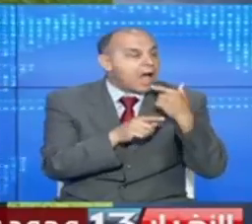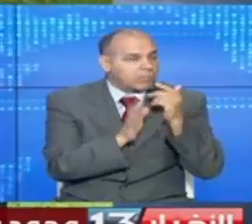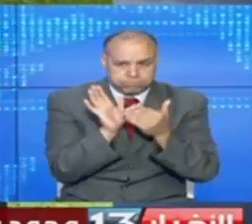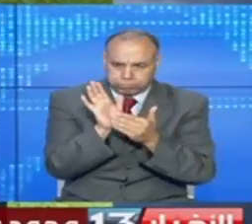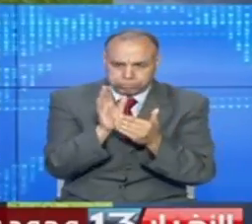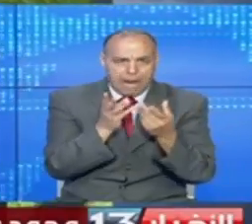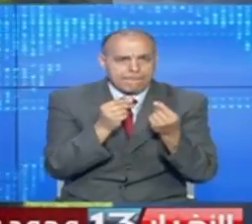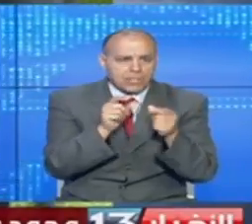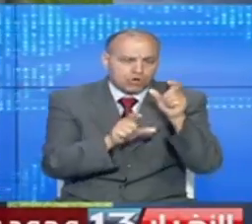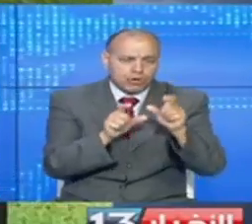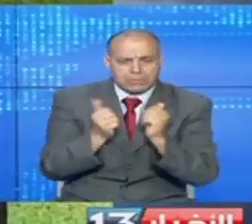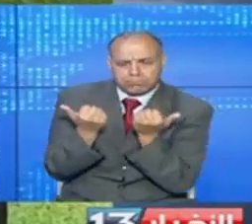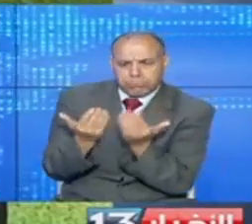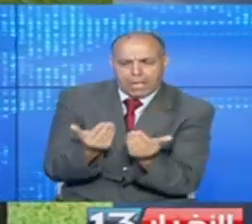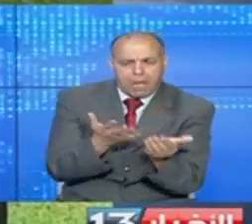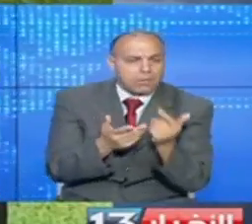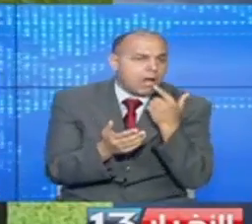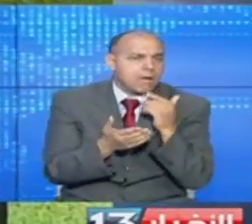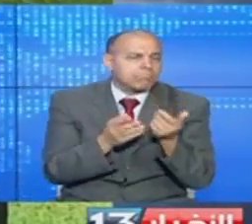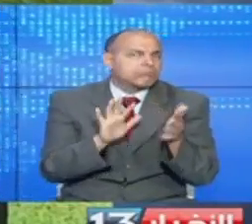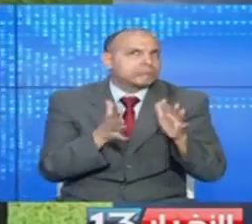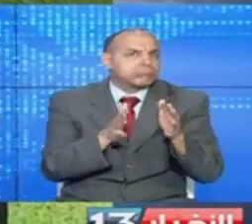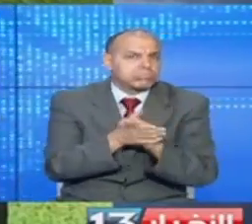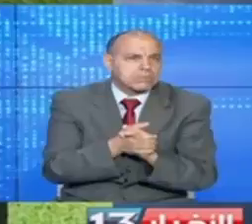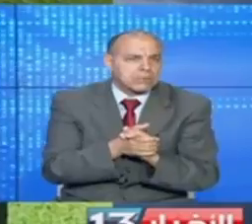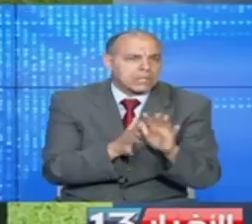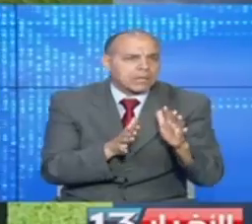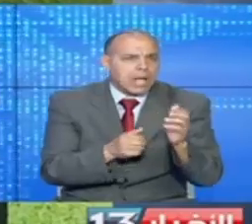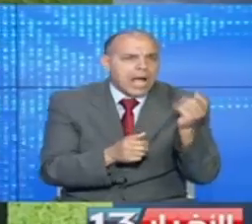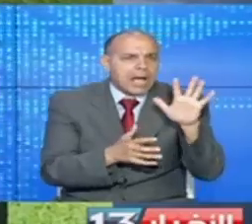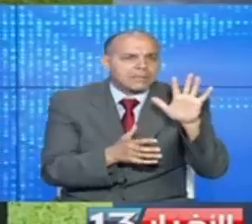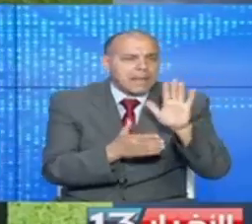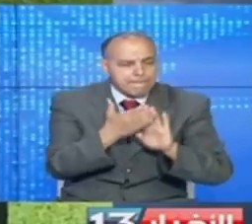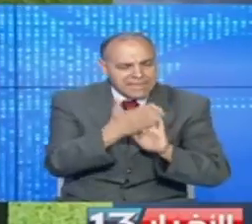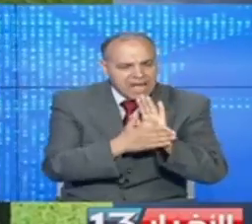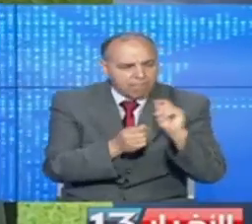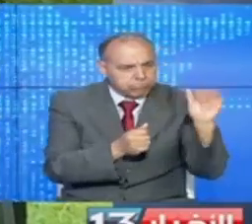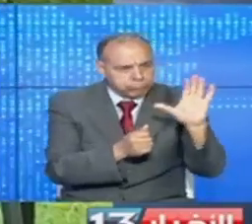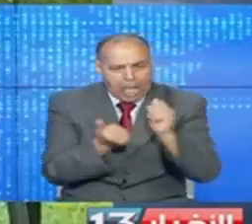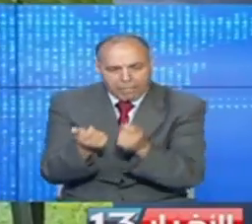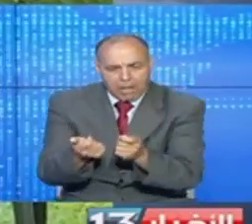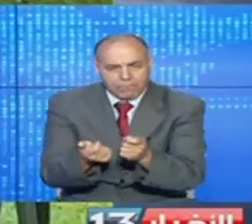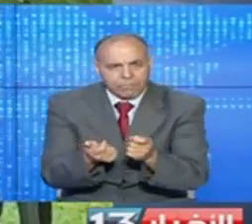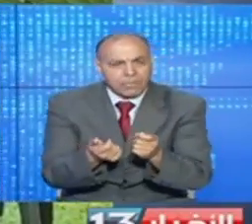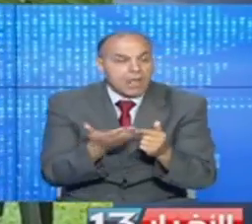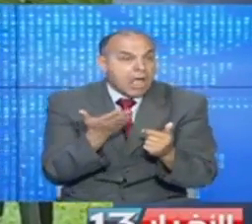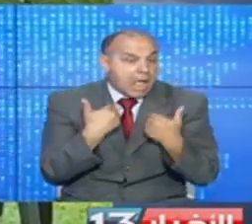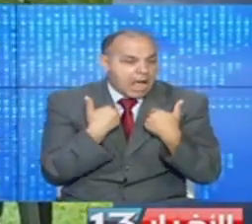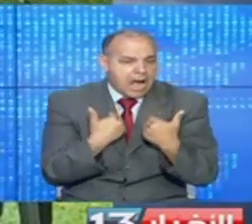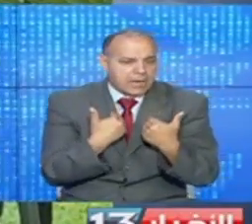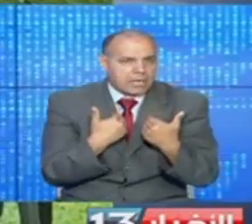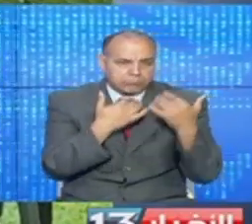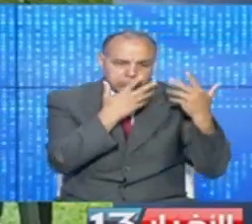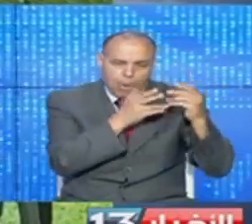قدموها عدد من المتبرعين اللي تفوق تقريبا القيمة متاحة 5 مليون دينار، وهالقيمة هذه نحن ما